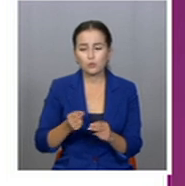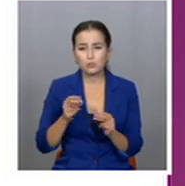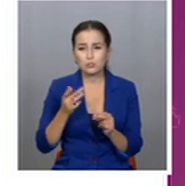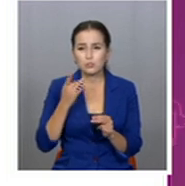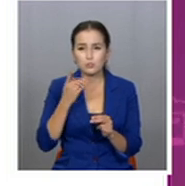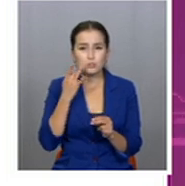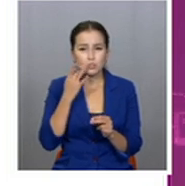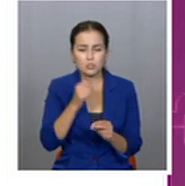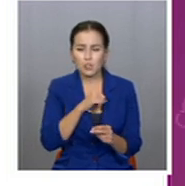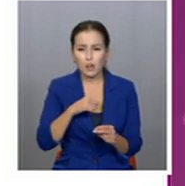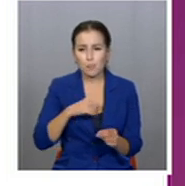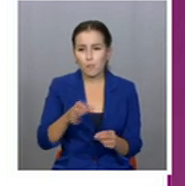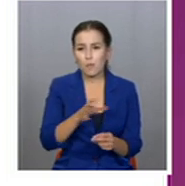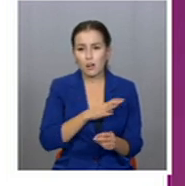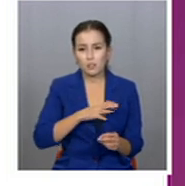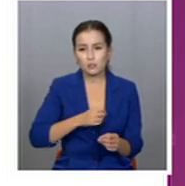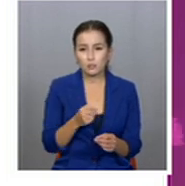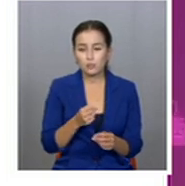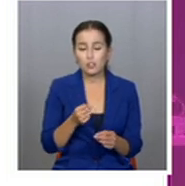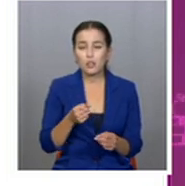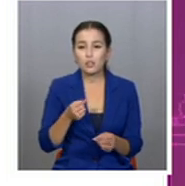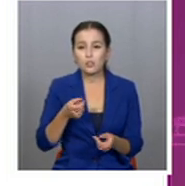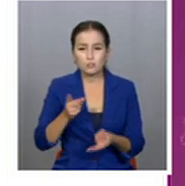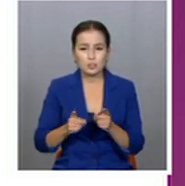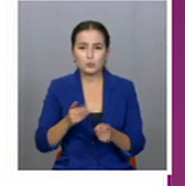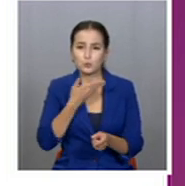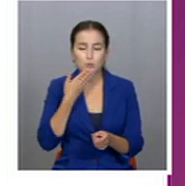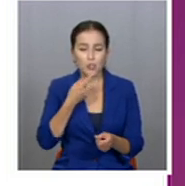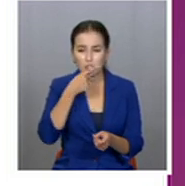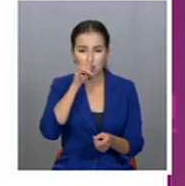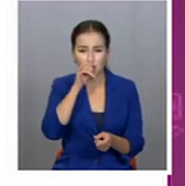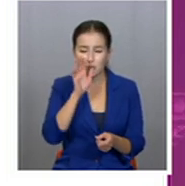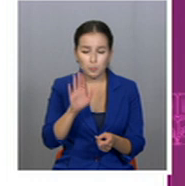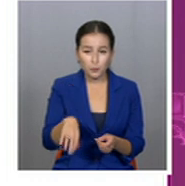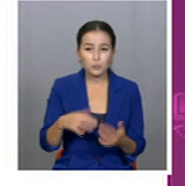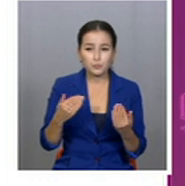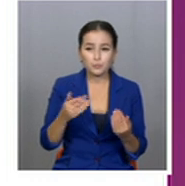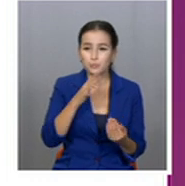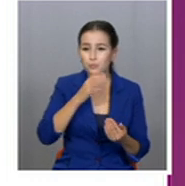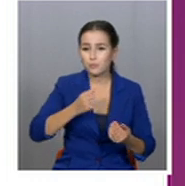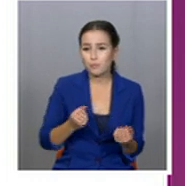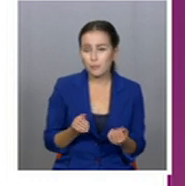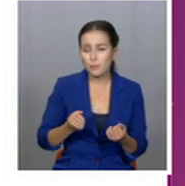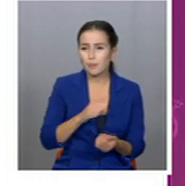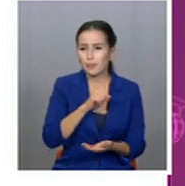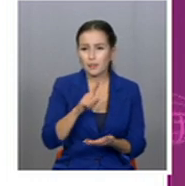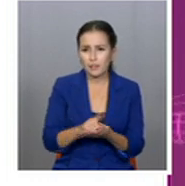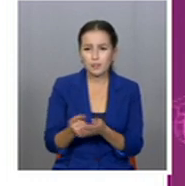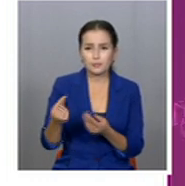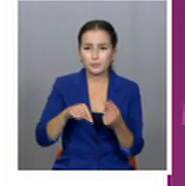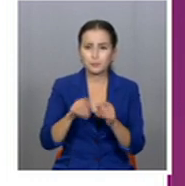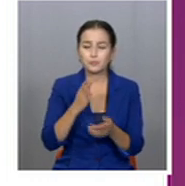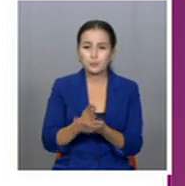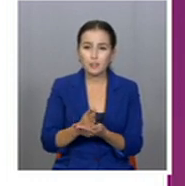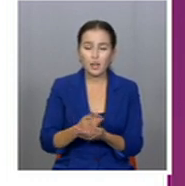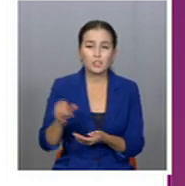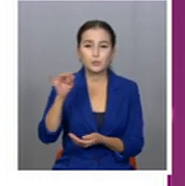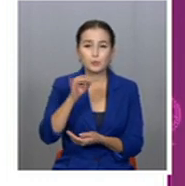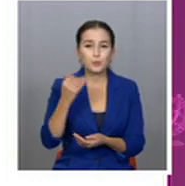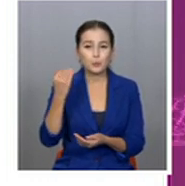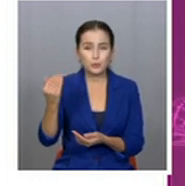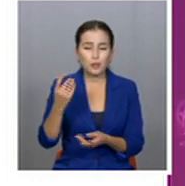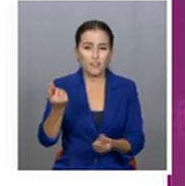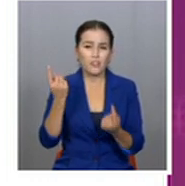қазіргі таңда жоқ деп айталмаймыз. Себебі өмірдің өзі достықтан тұрады. Оған тарих беттеріндегі